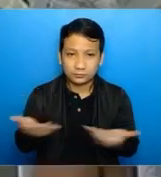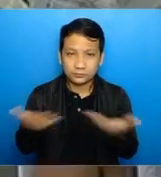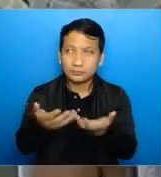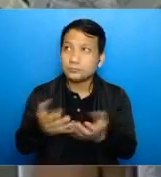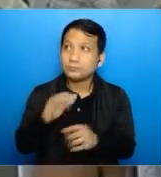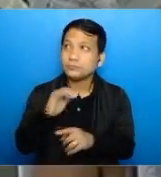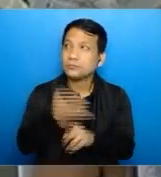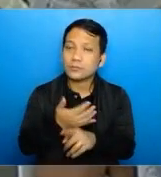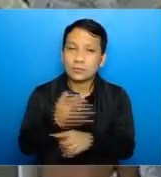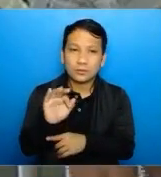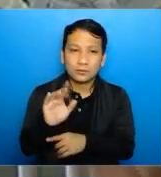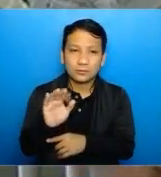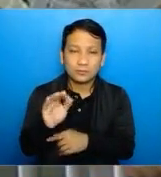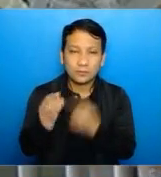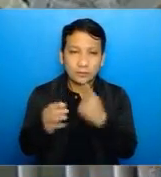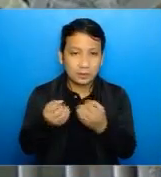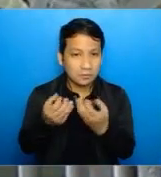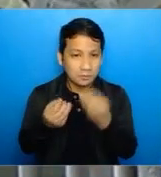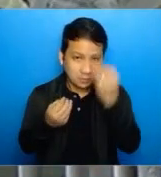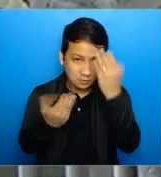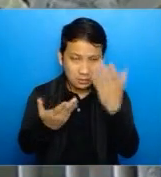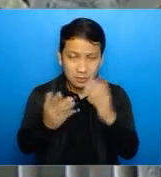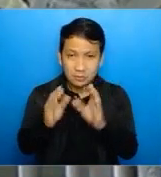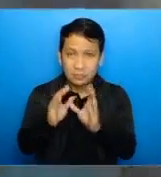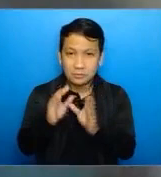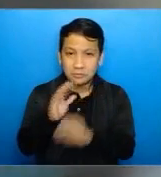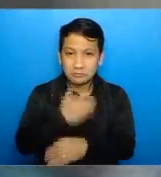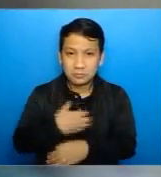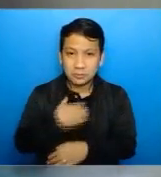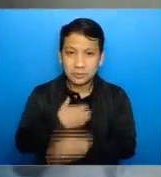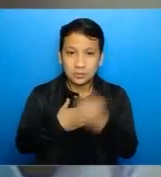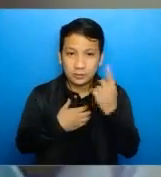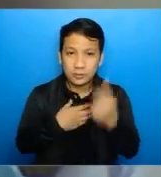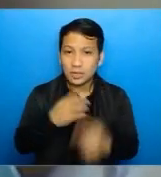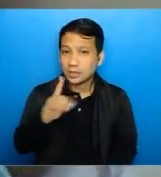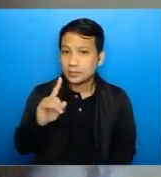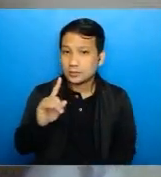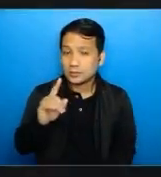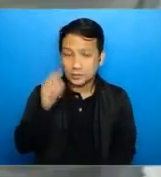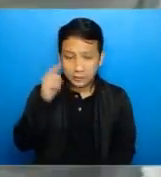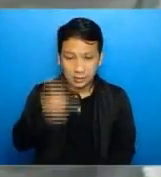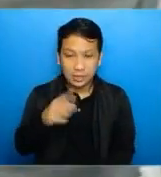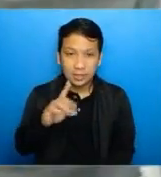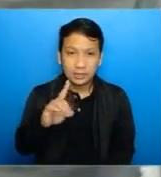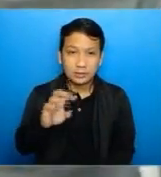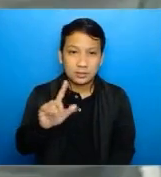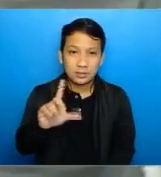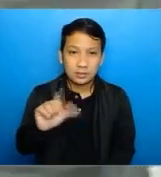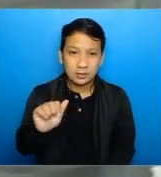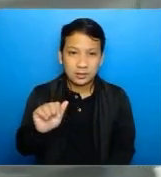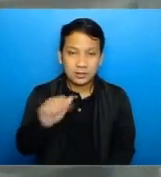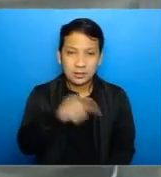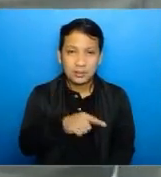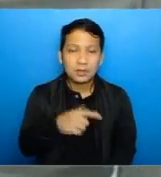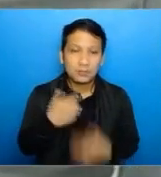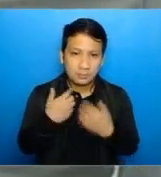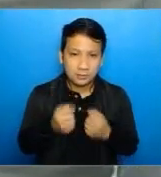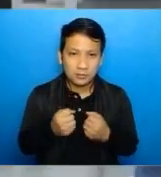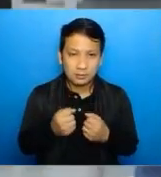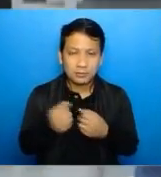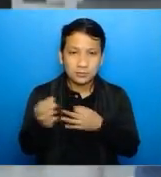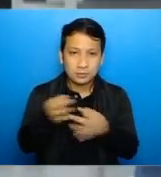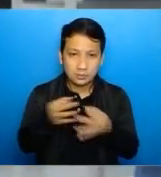19. Karamihan sa mga kaso ay natukoy na Delta variant kung kailan sila ay dineklara ng recovered. Paliwanag ng